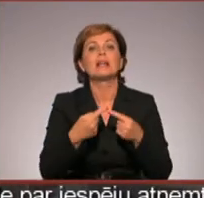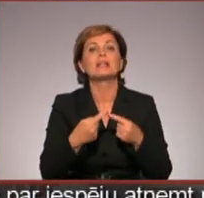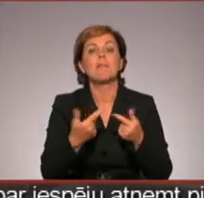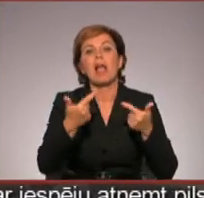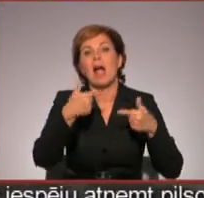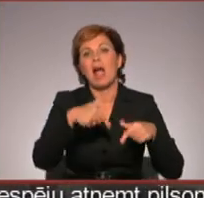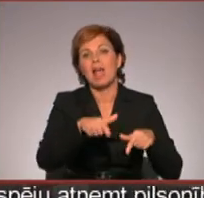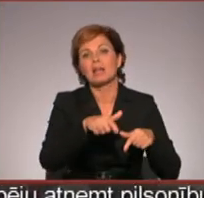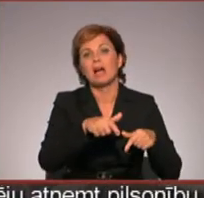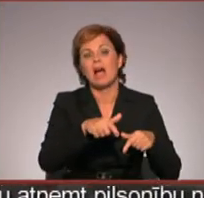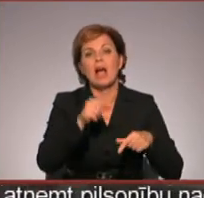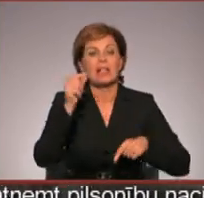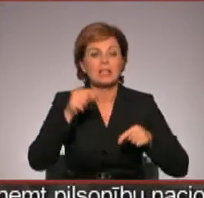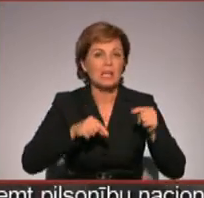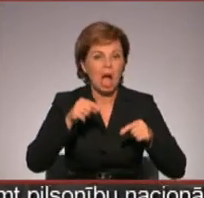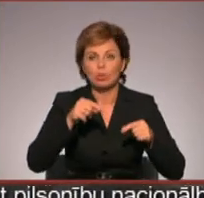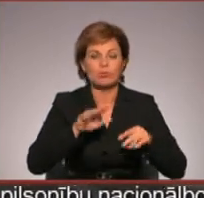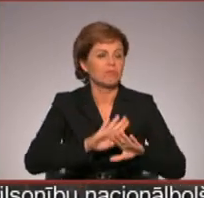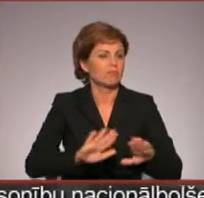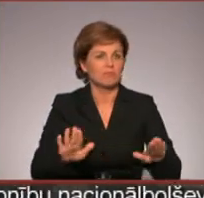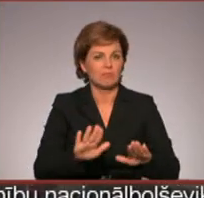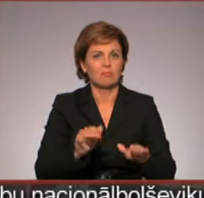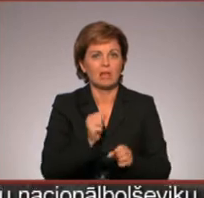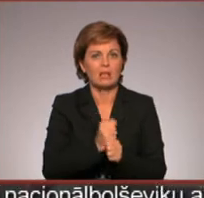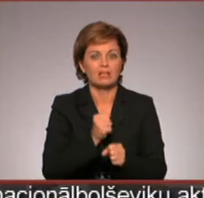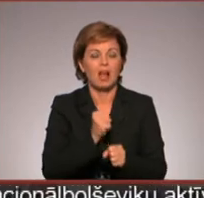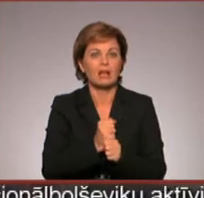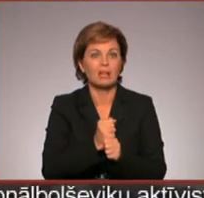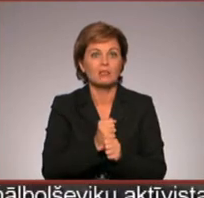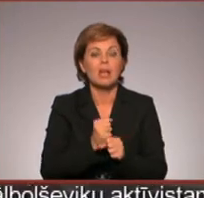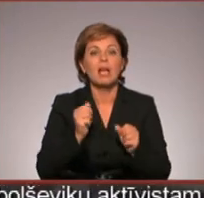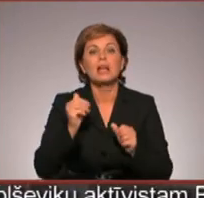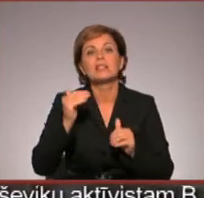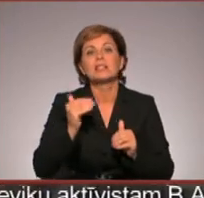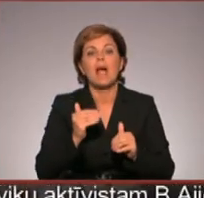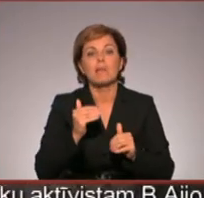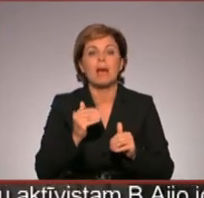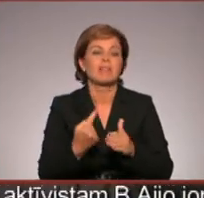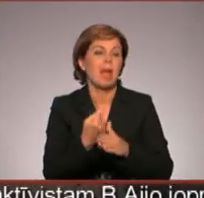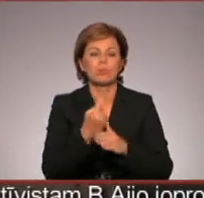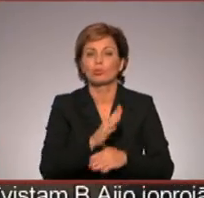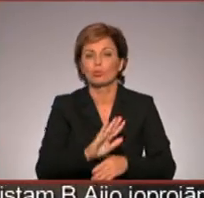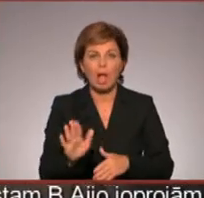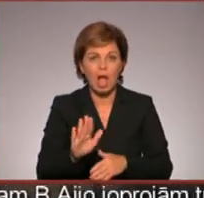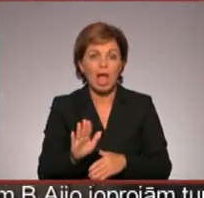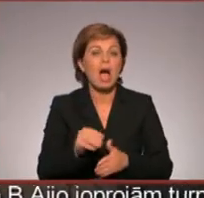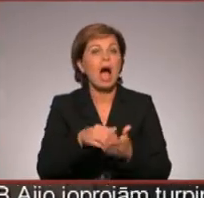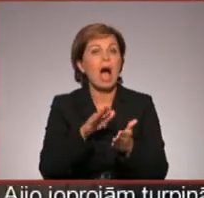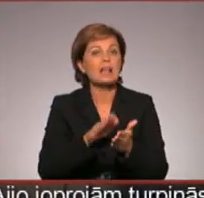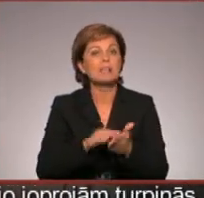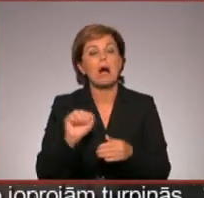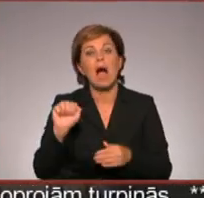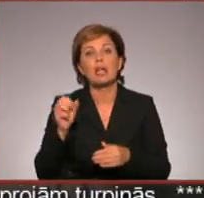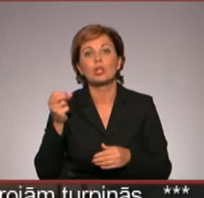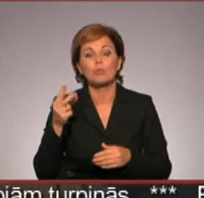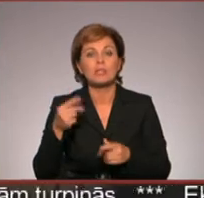apstākļi. Tas ir Lietuva, mēs nestrādāsim zemās temperatūrās arī. Jāatzīmē, ka A12 ceļa